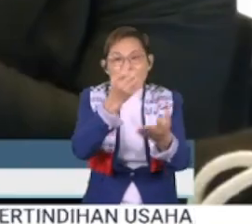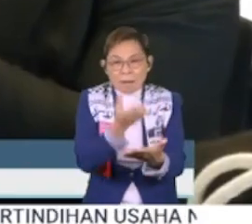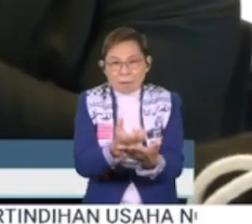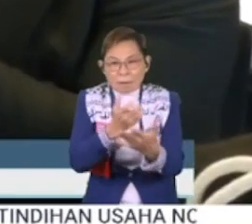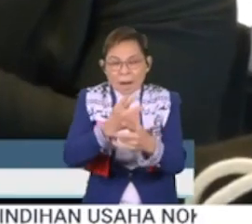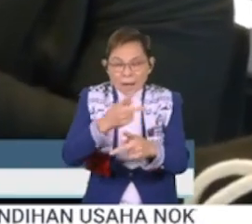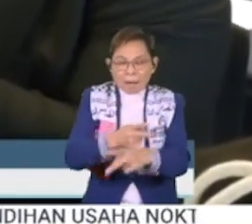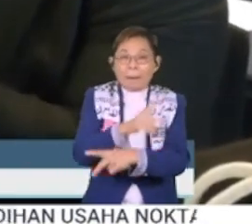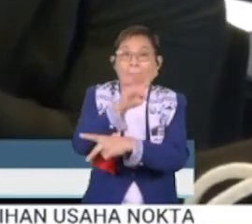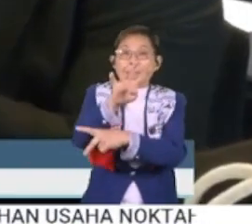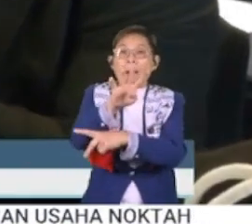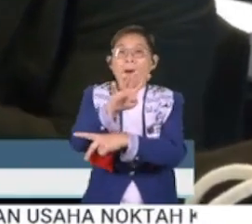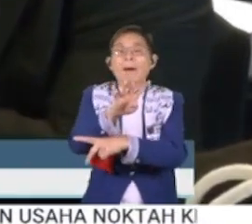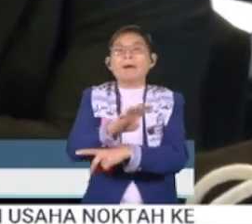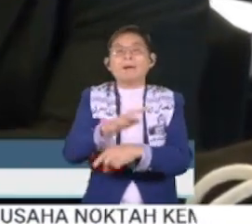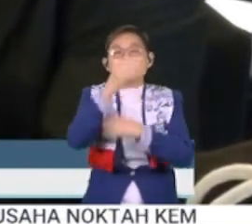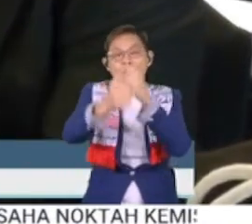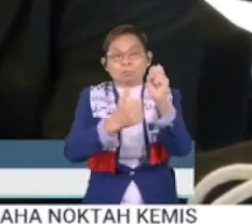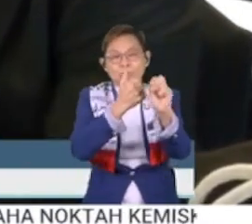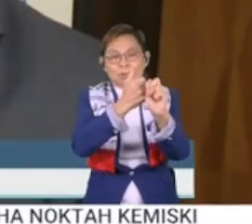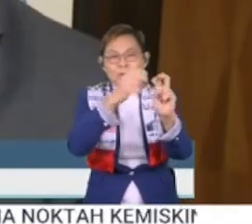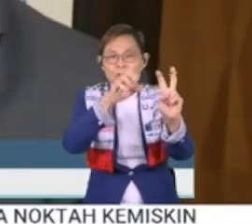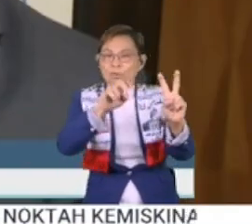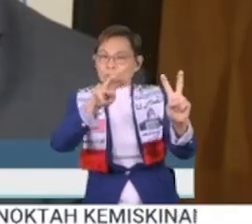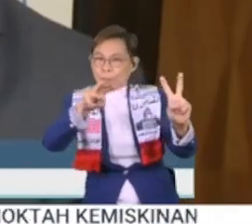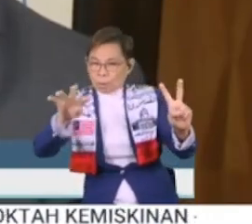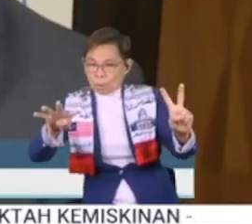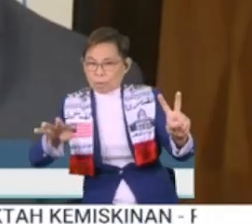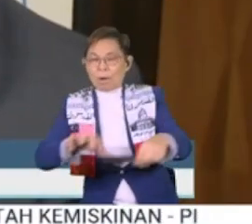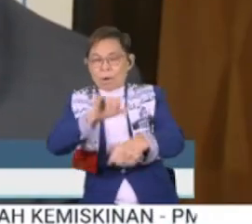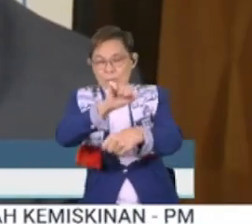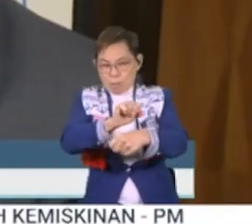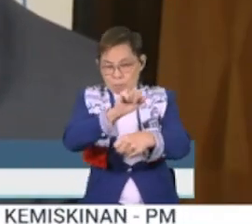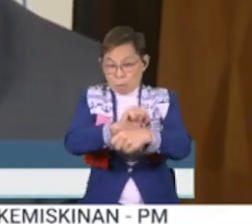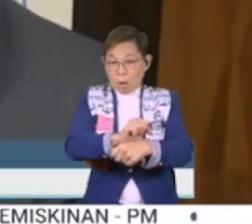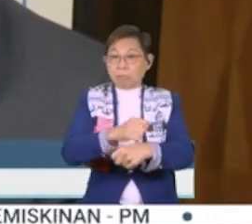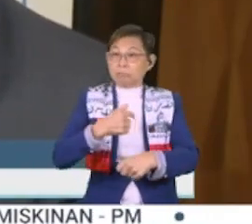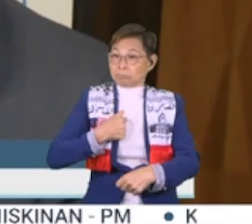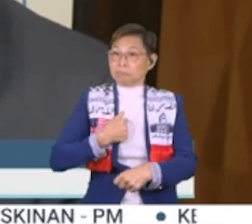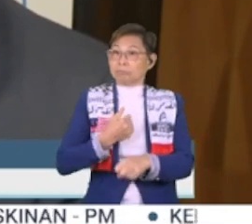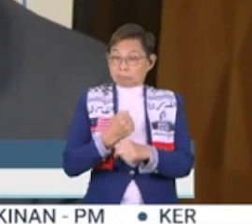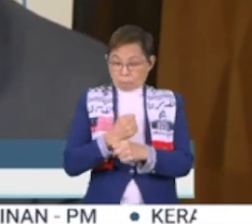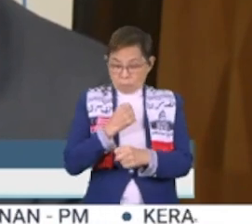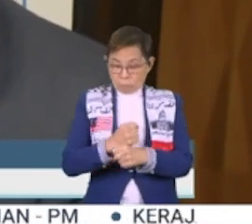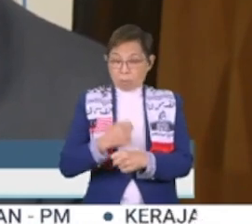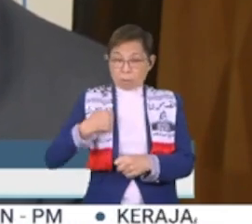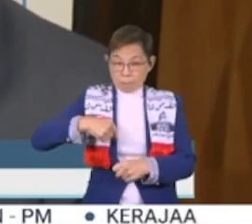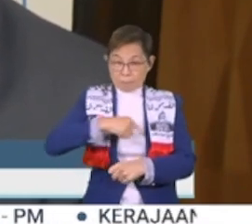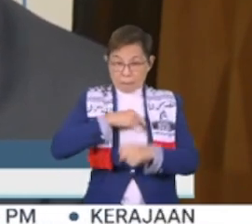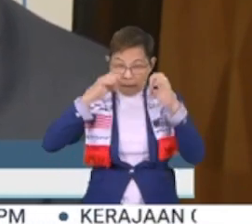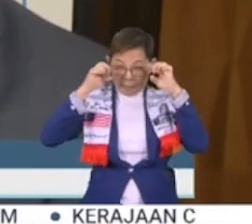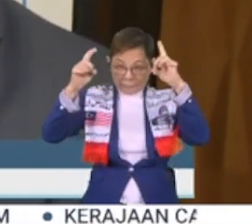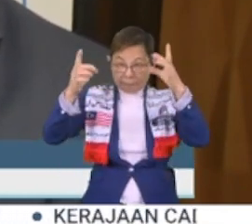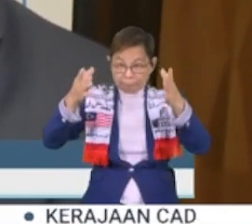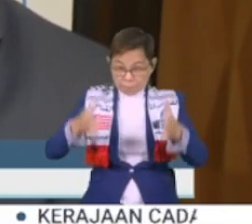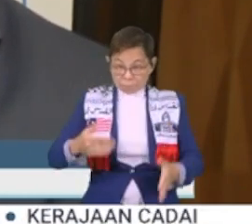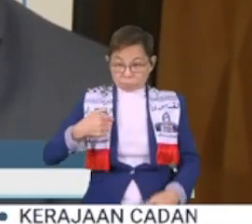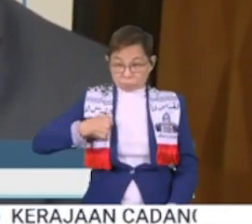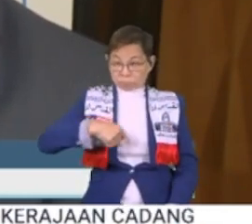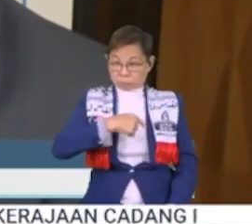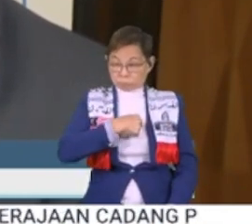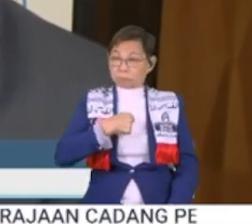keempat Ais 2023 tugas kami sebagai ahli akademik ya